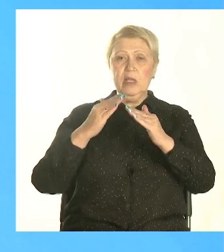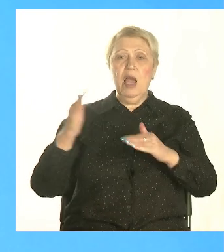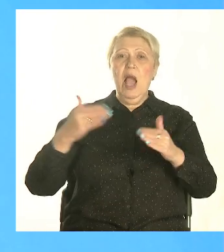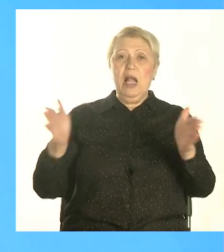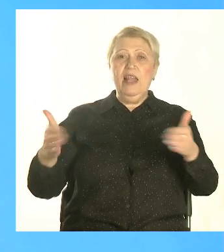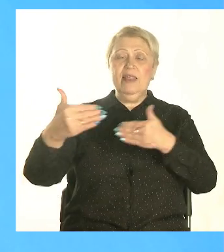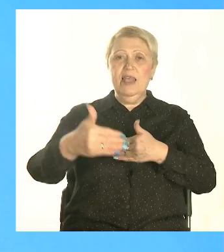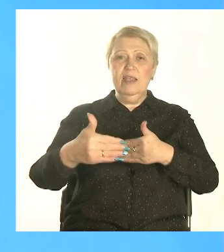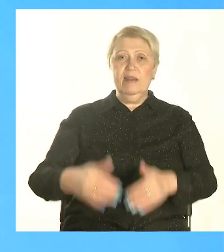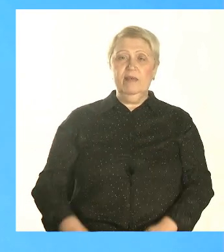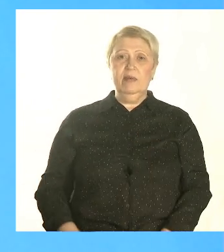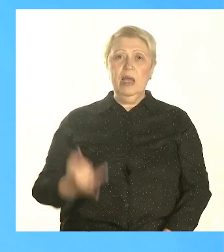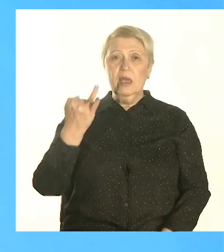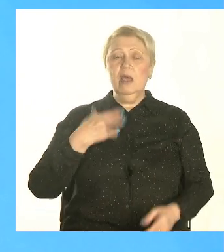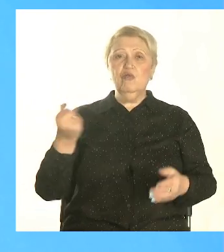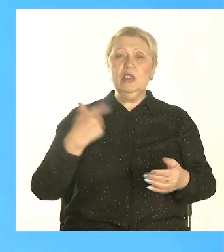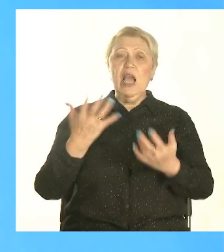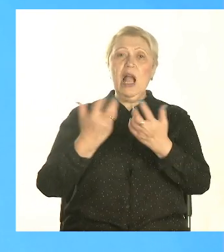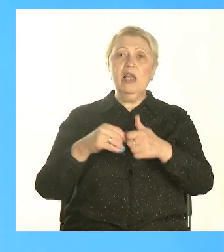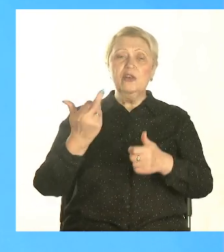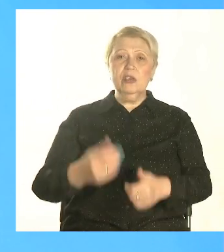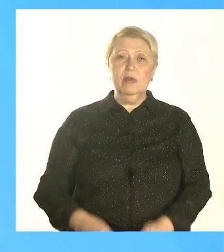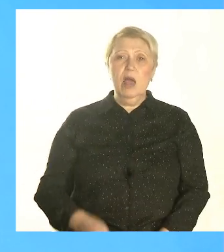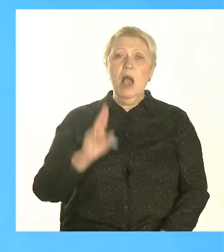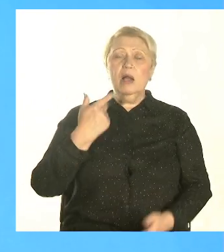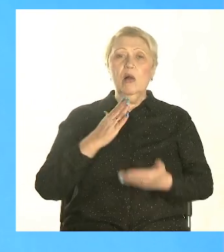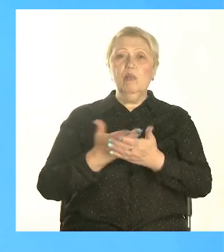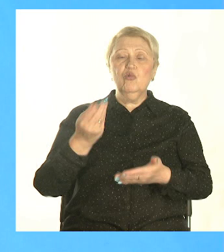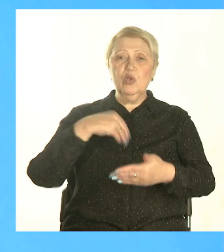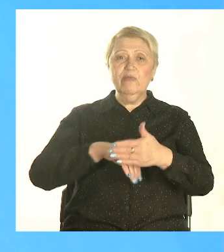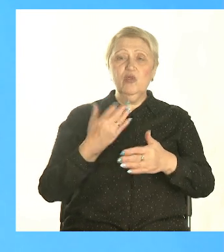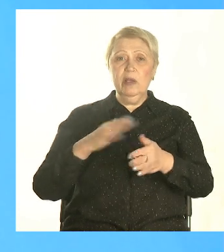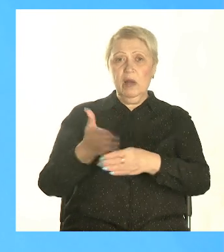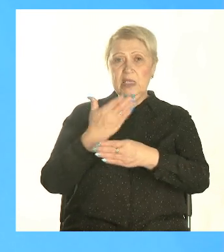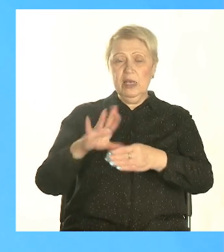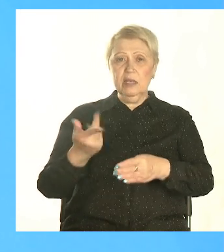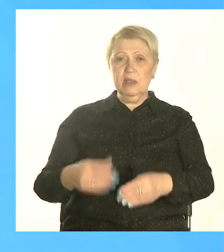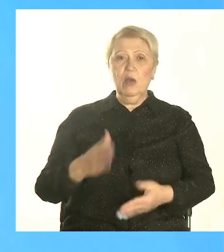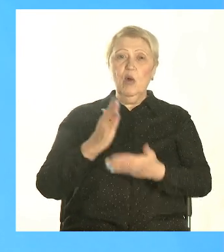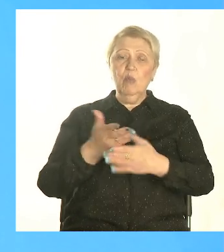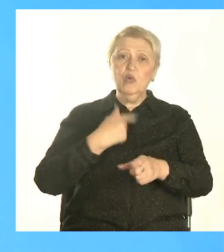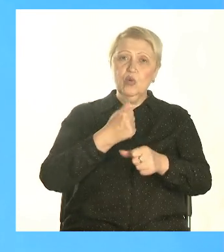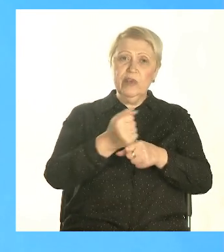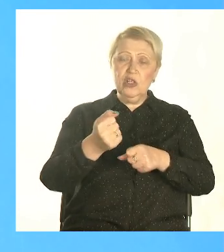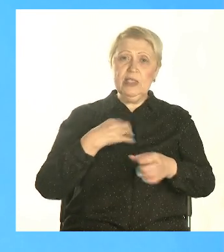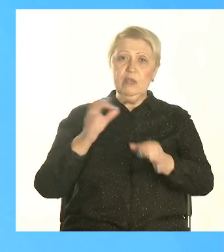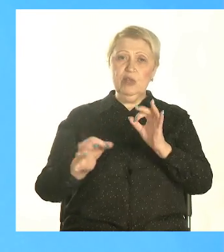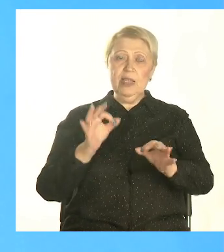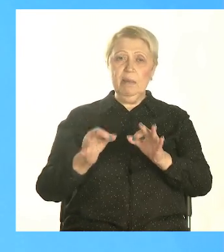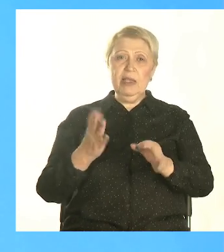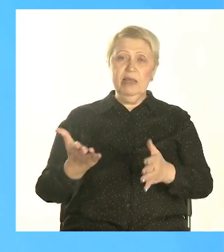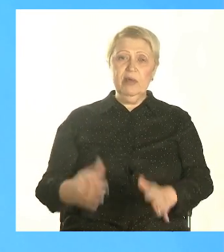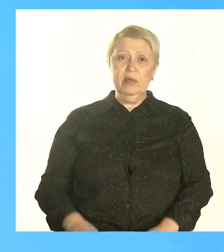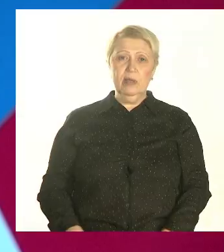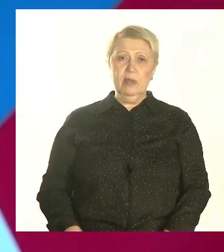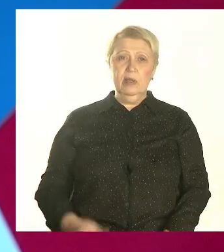Да, будет понятнее. Как внутри потом это будет разделяться? Потому что утверждаются нормативы. Как эти нормативы действуют? Смотрите,